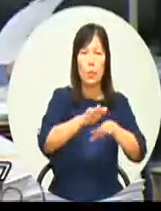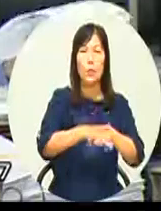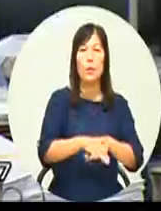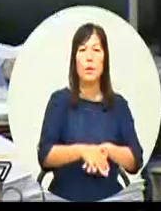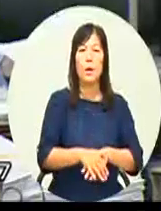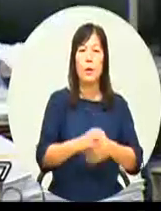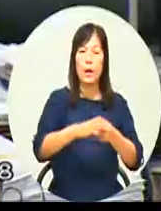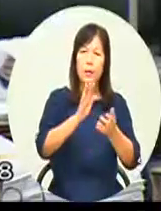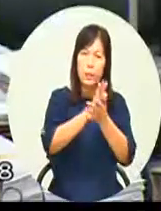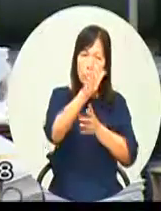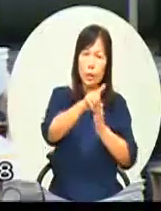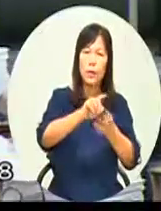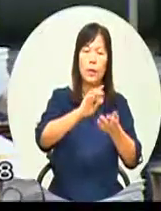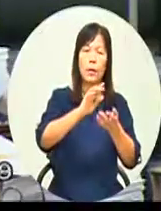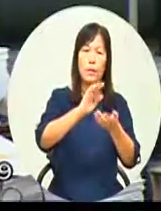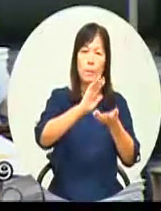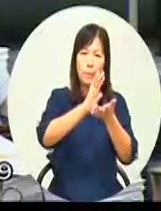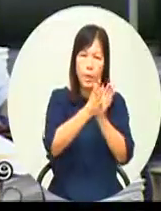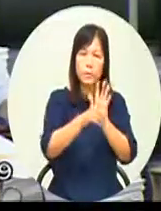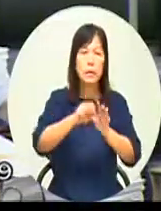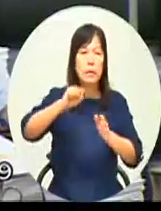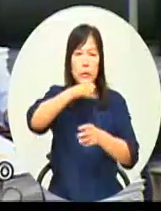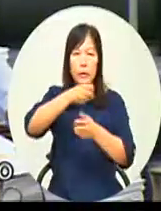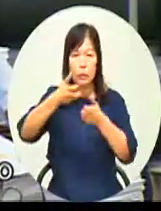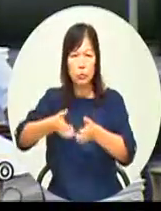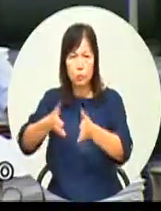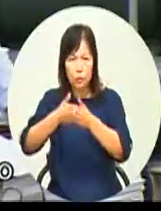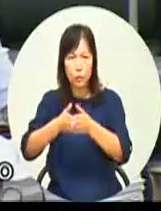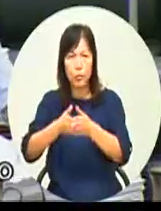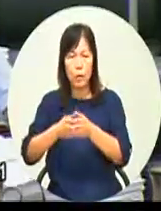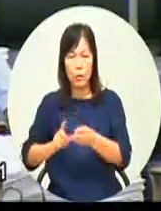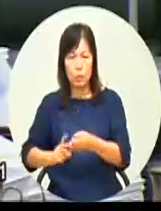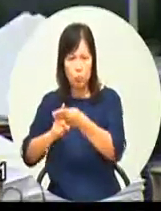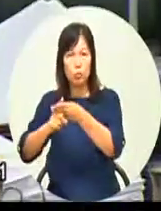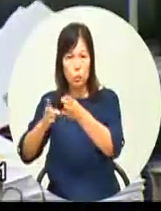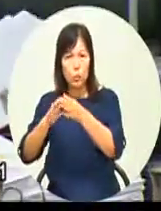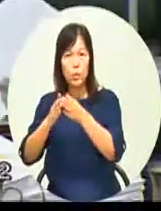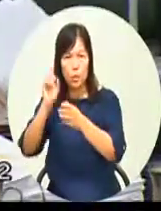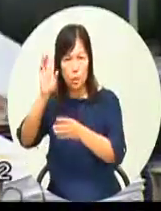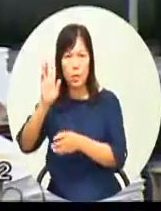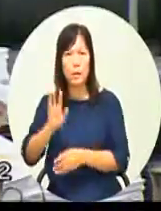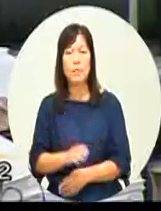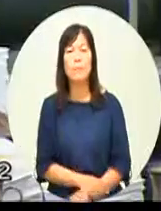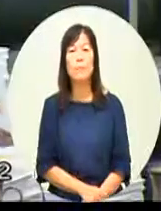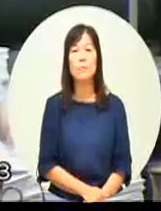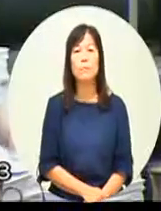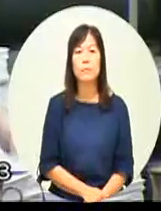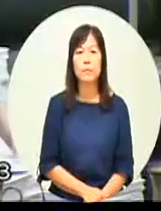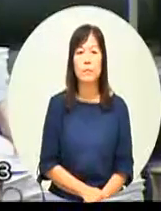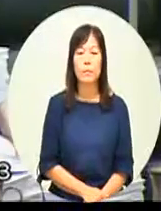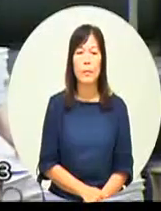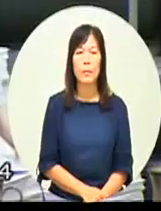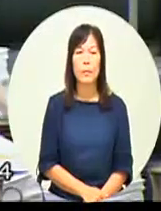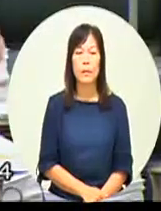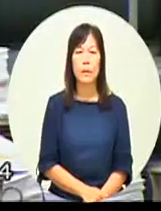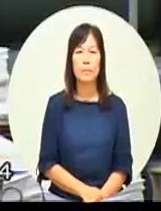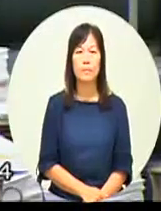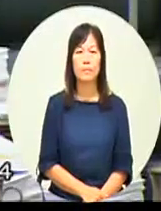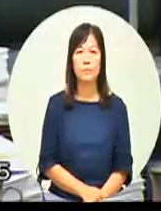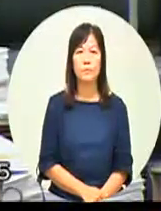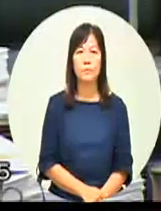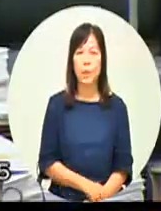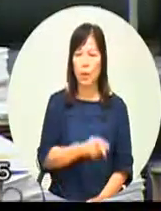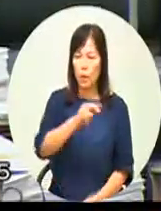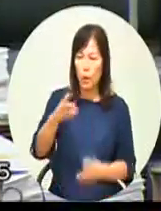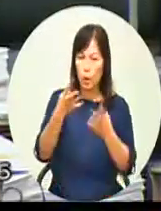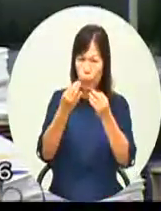竟他们未来也会成为台湾很重要的生产主力哦，人力生产的主力。好，所以我看这个